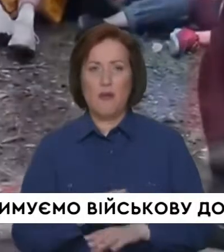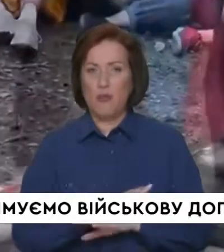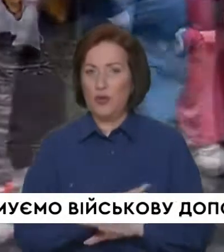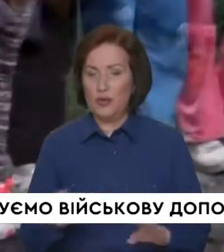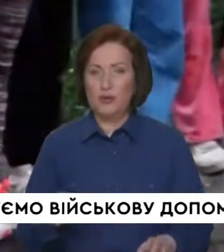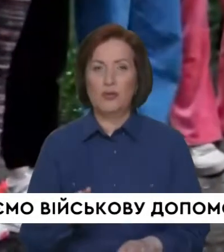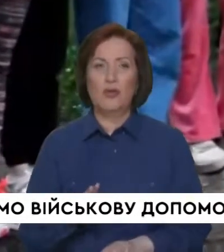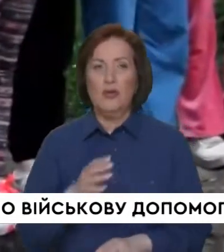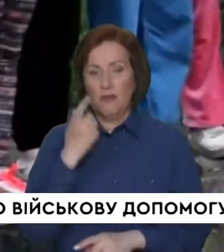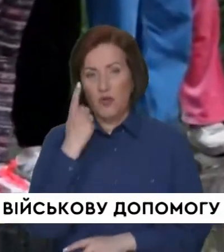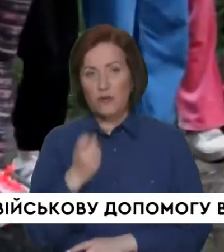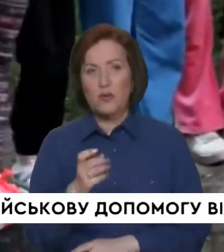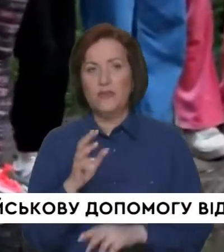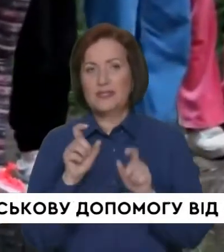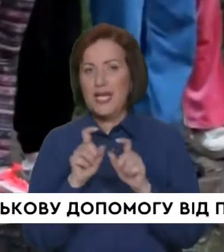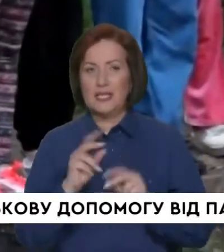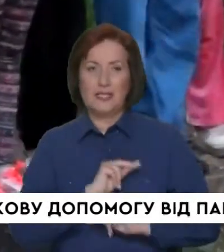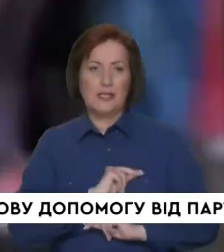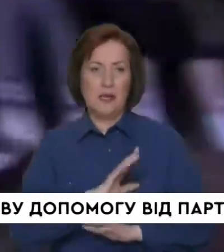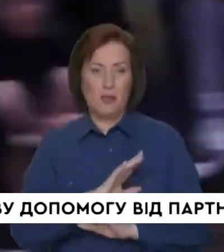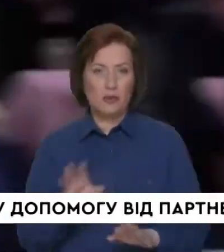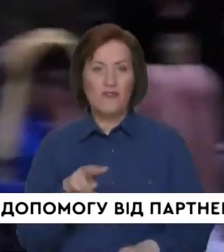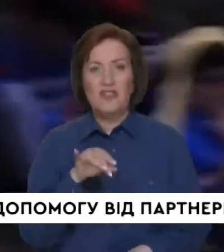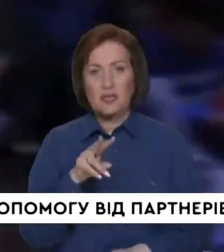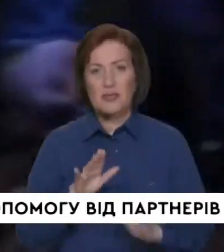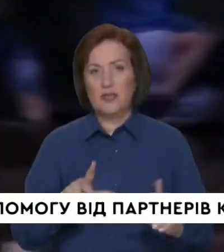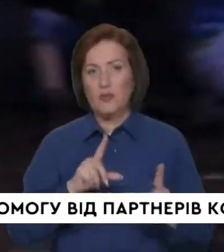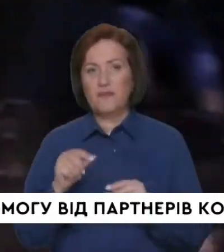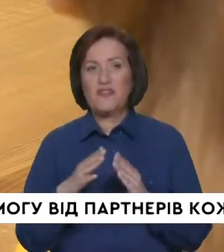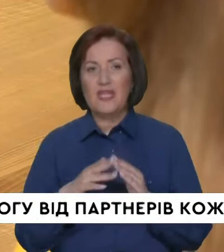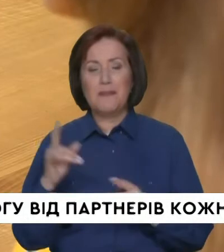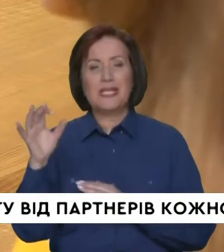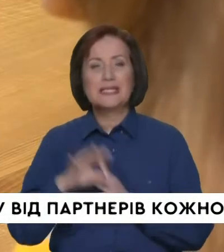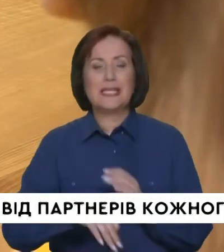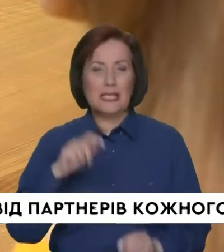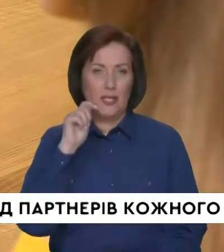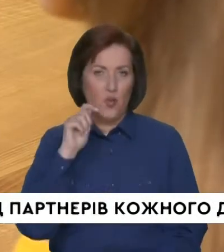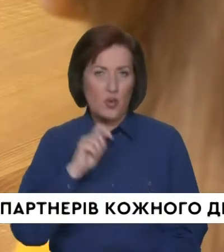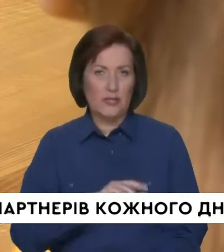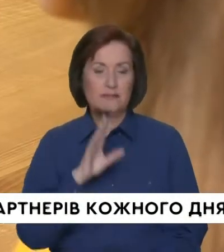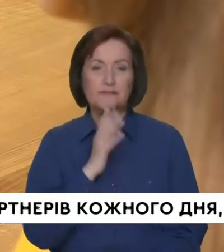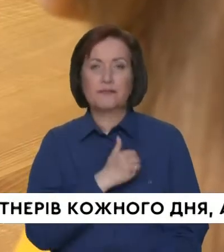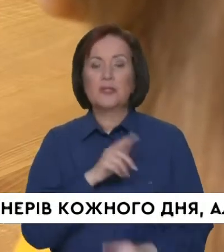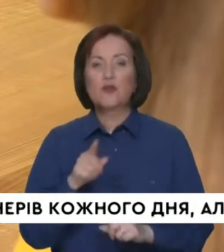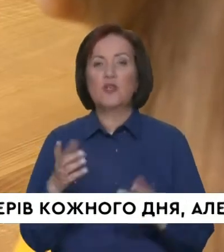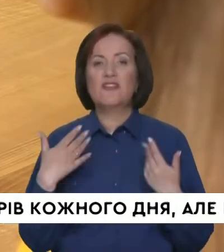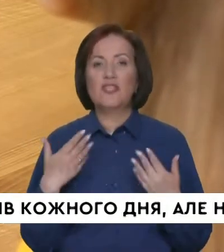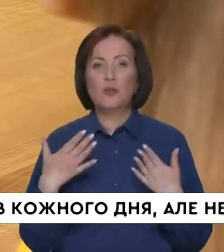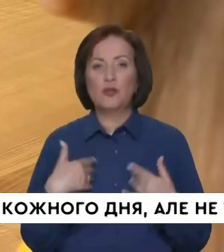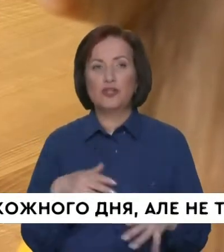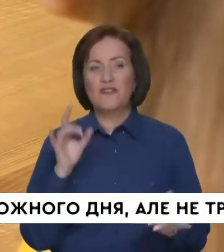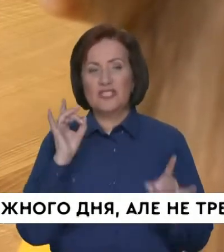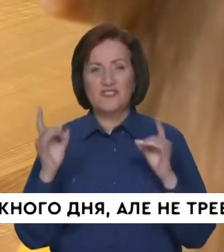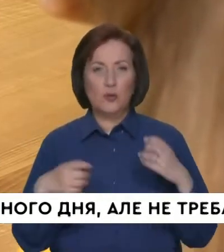поїдуть. Мамі повідомили, заклади не працюють. Тому в липні діти поїдуть у табір на Західній Україні. Жінка хоче, щоб вони відпочили від